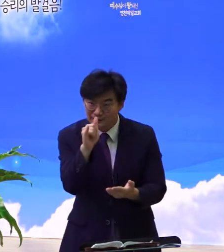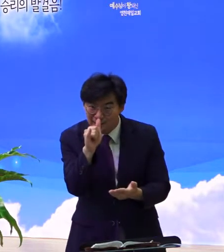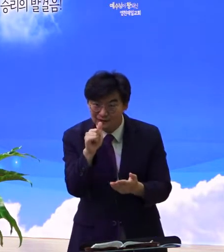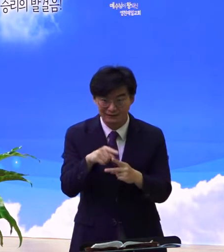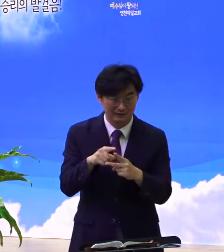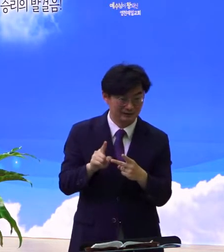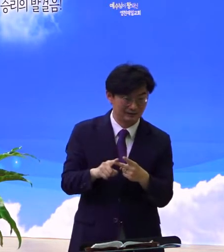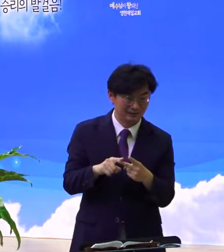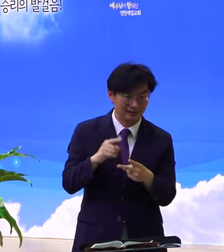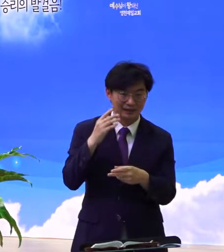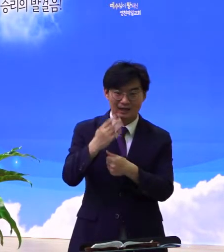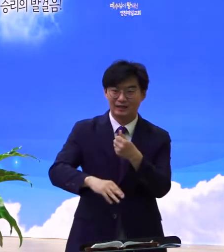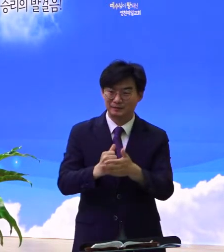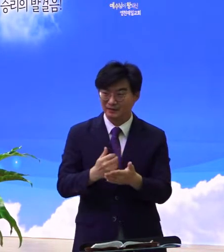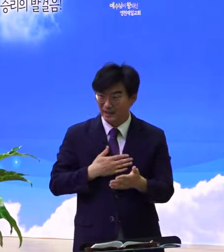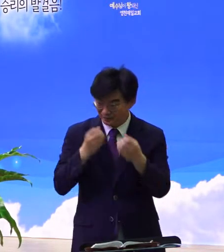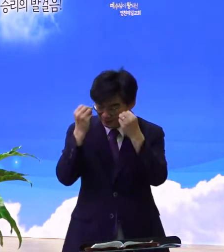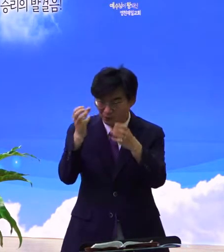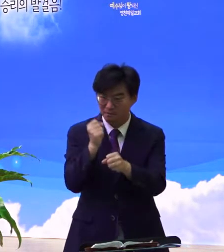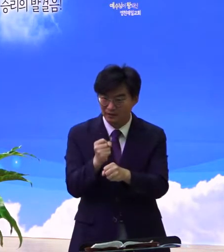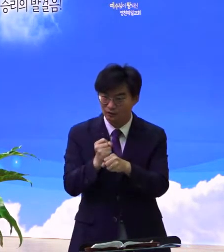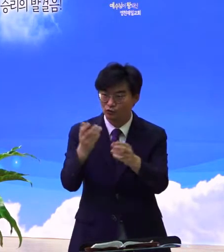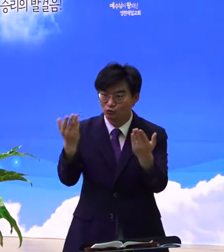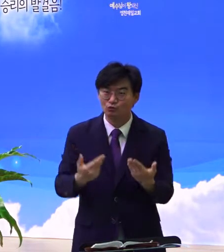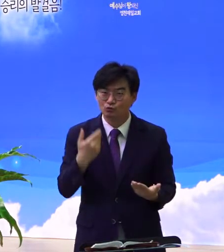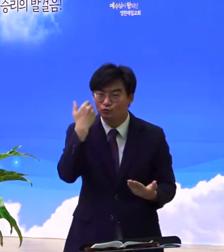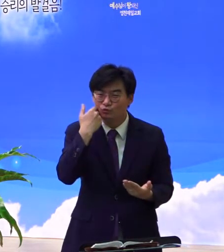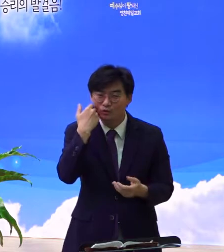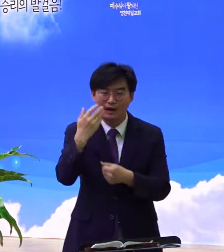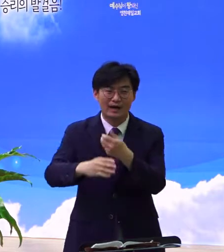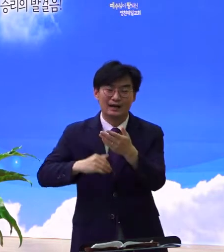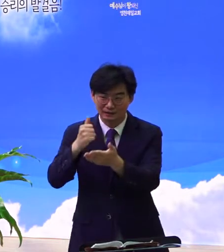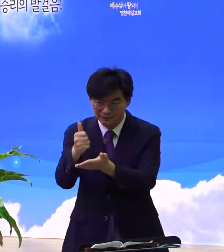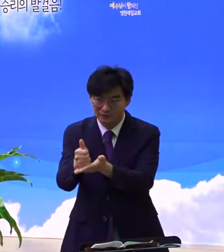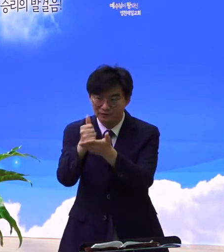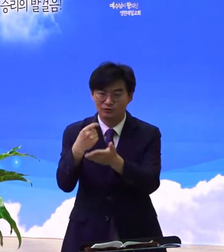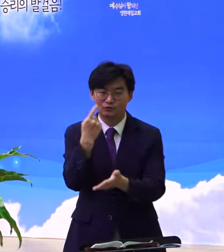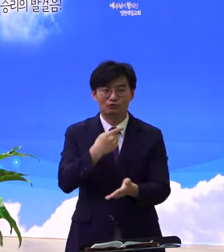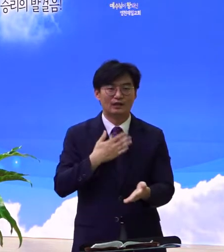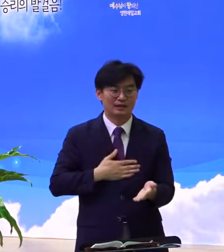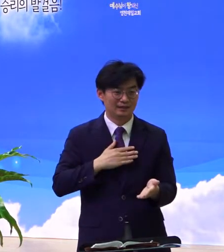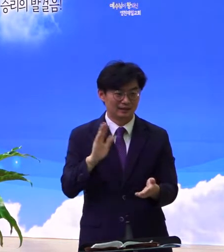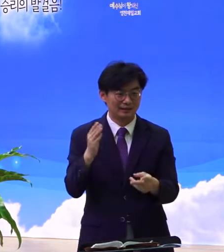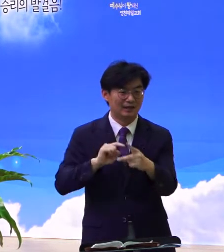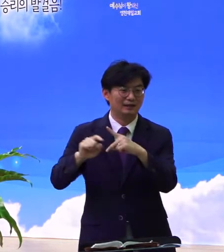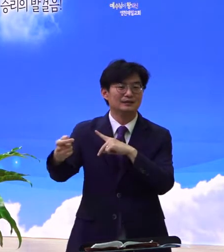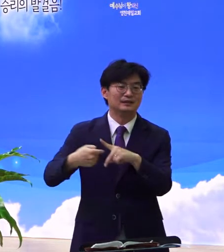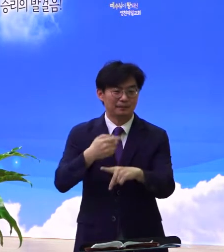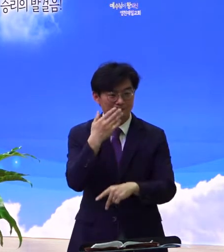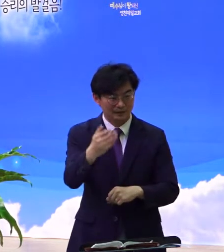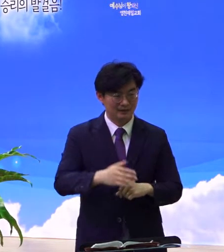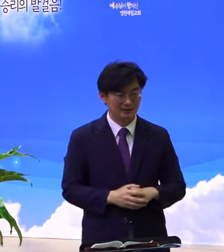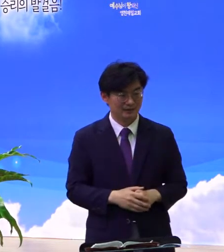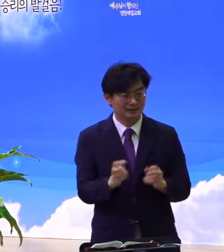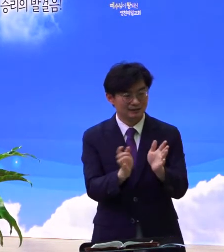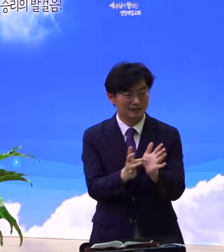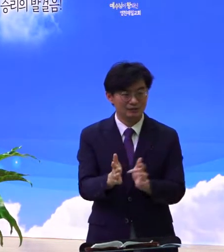그분이 나를 향한 계획을 가지시고 역사하고 계시다는 것을 깨닫게 되고 예수 그리스도께서 친히 이 땅에